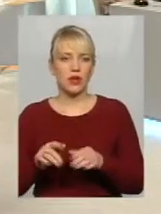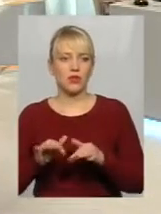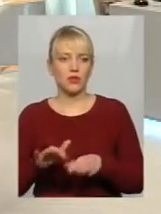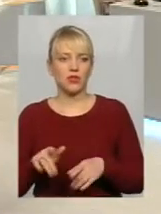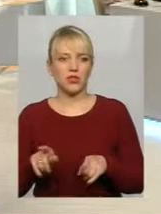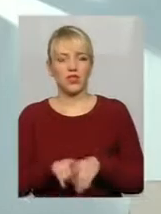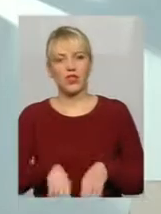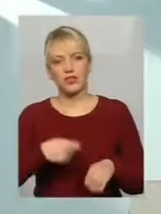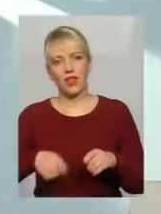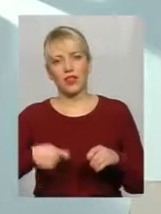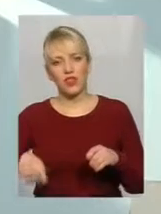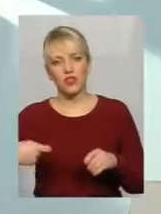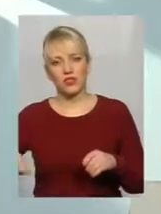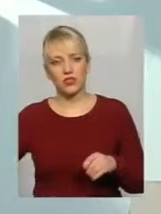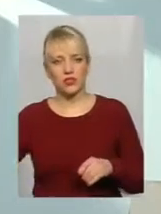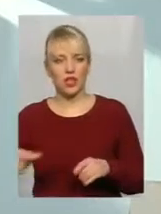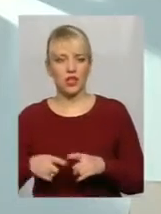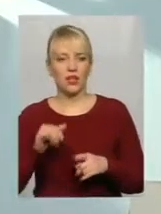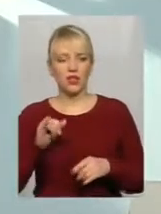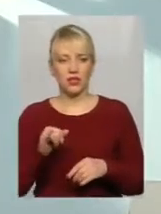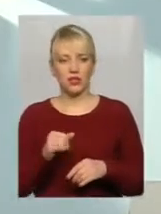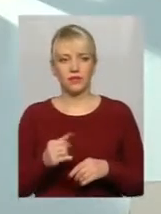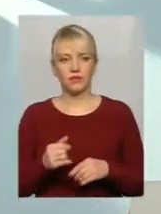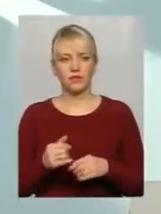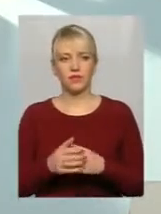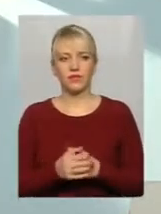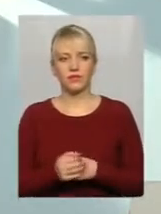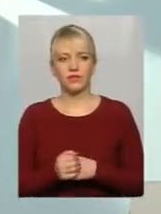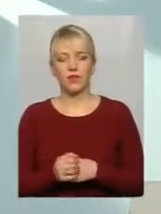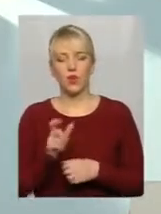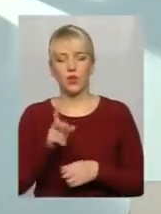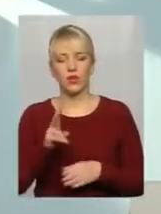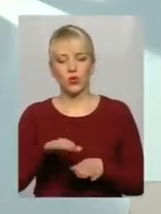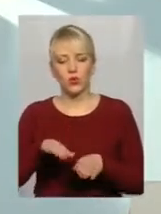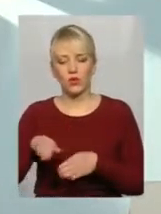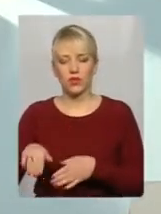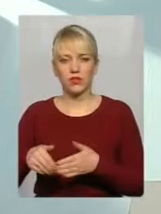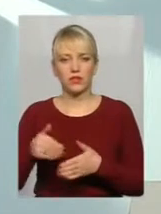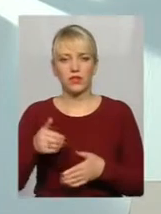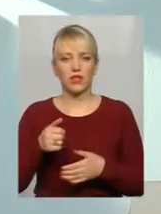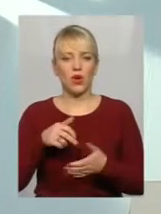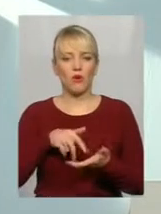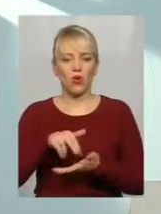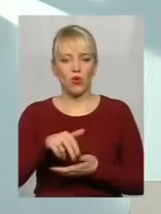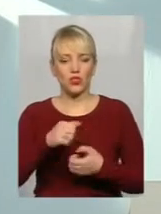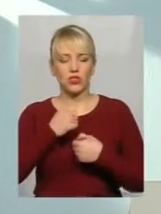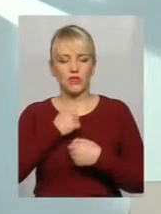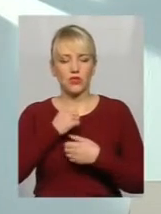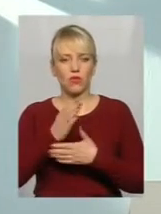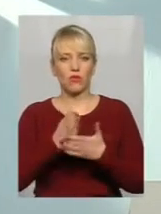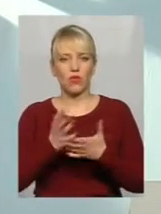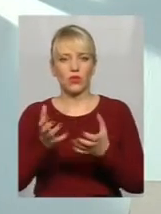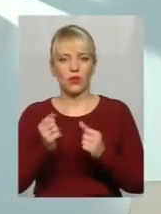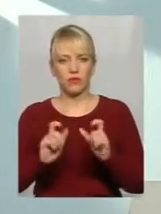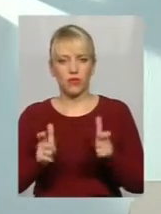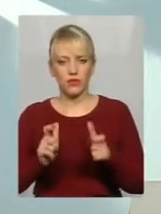вона затяжна. В принципі, якщо людина не ухилилась від проходження військової служби, отримала повістку,